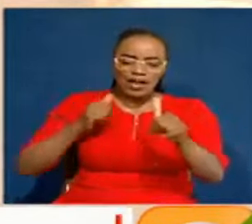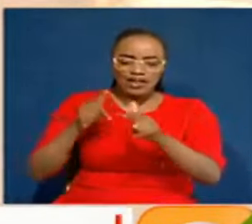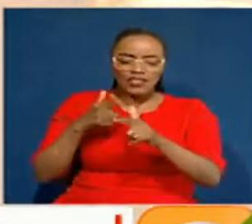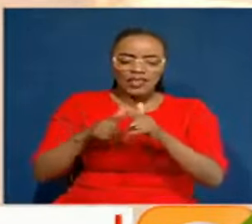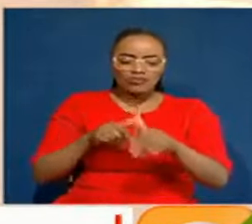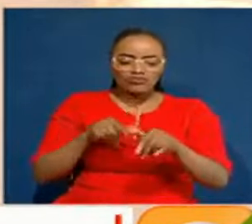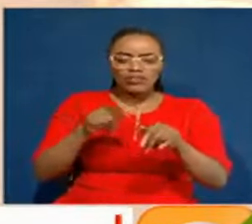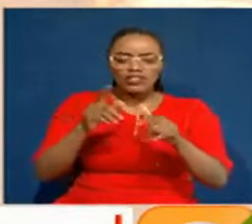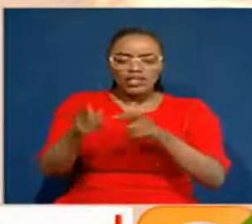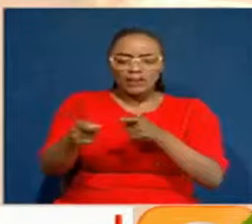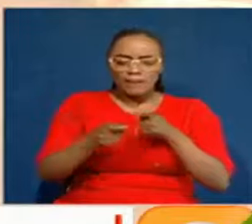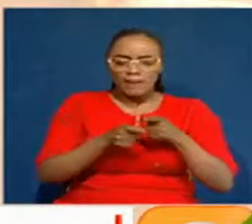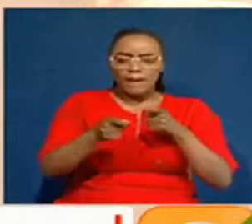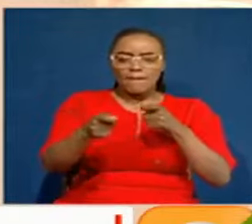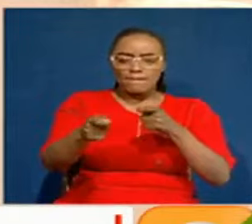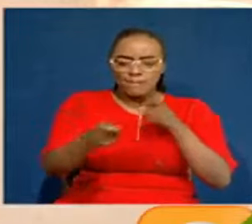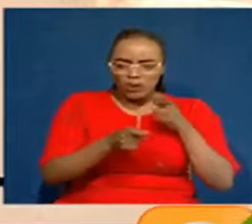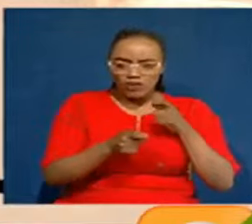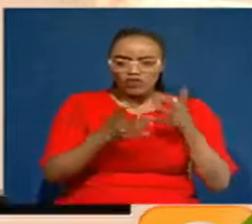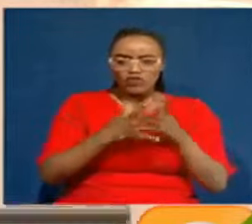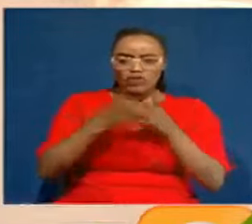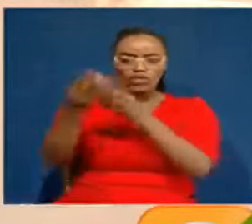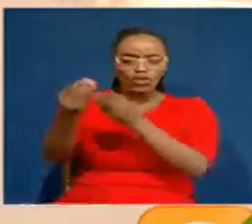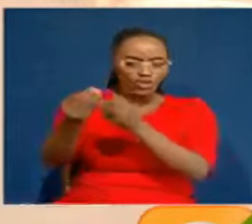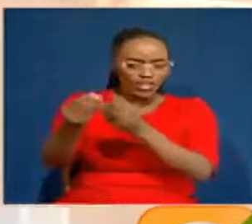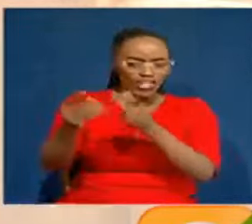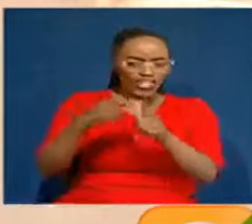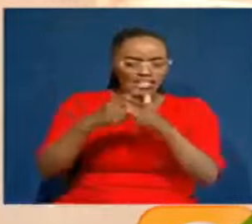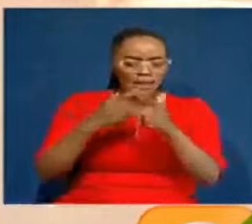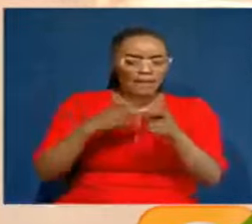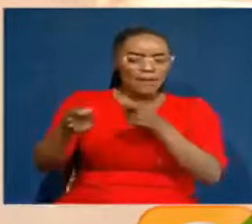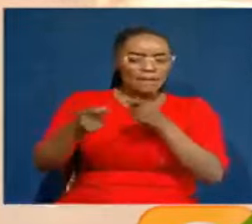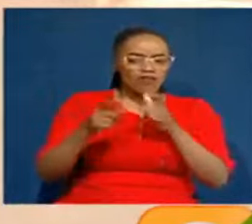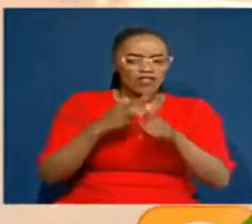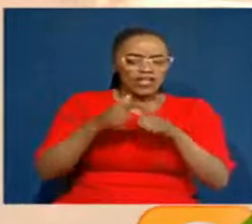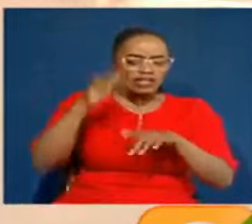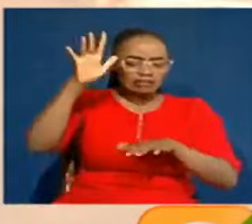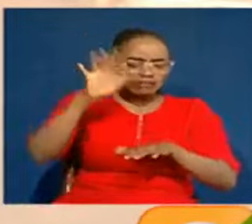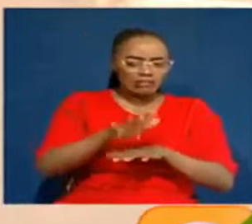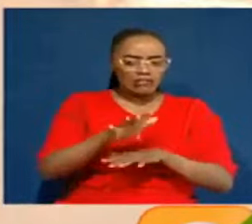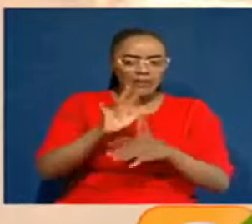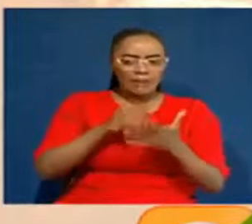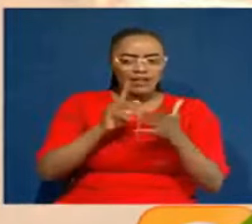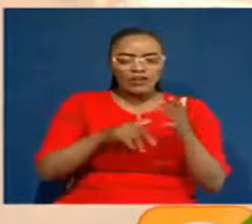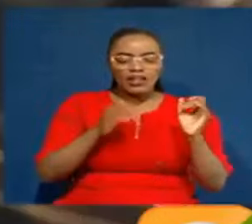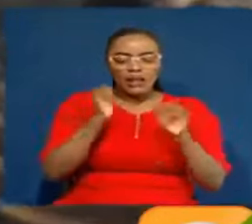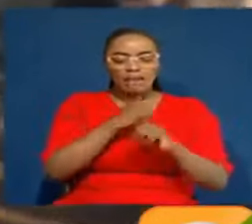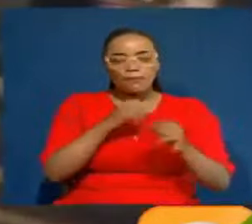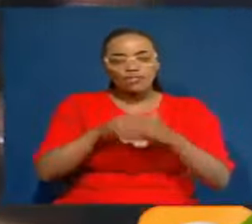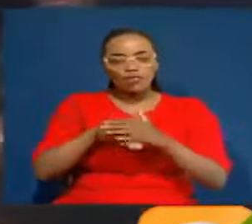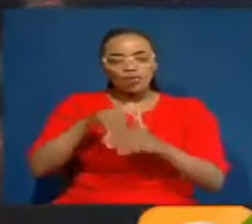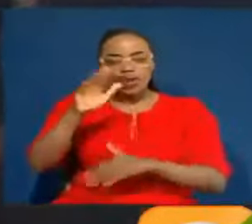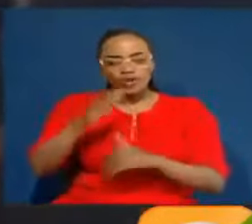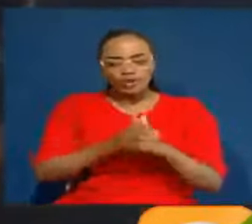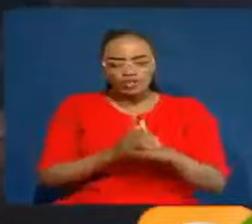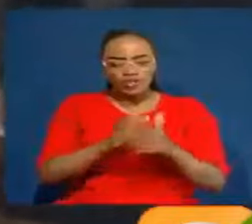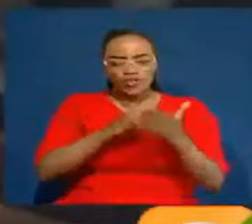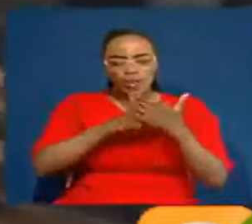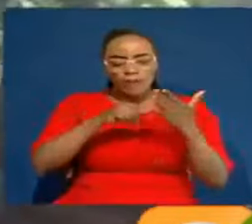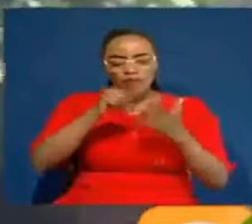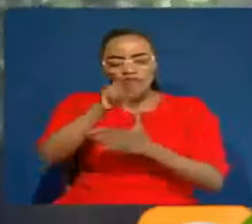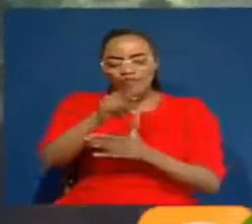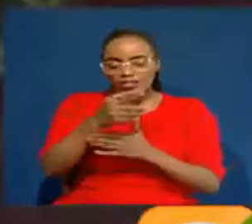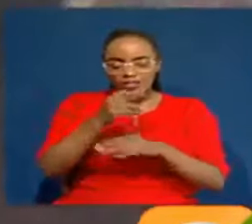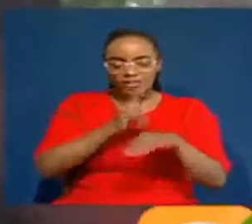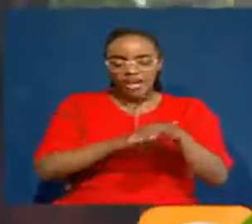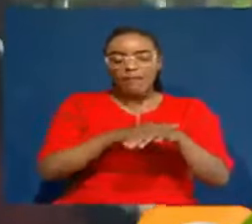mbele, ninafutwa na sergeant at arms, niende. Nimefutwa na nimekanyangwa huku. Kwa hivyo siwezi toka. Kupitishwa kwa hoja hiyo mwendo